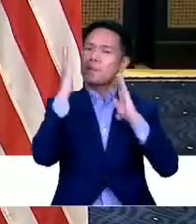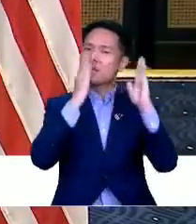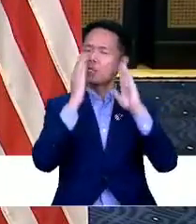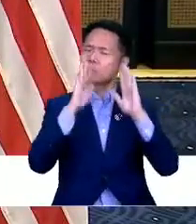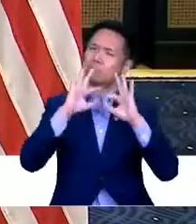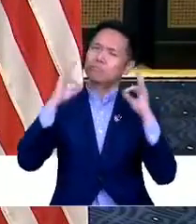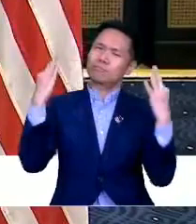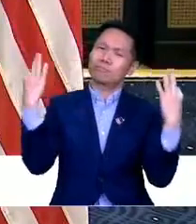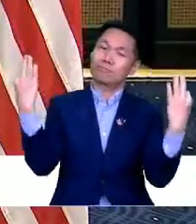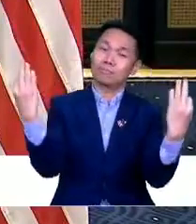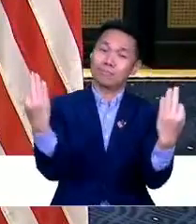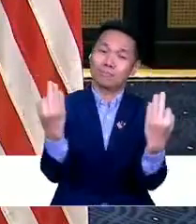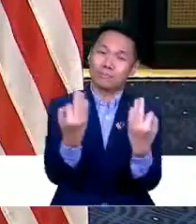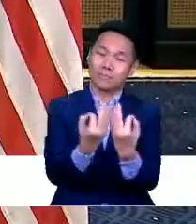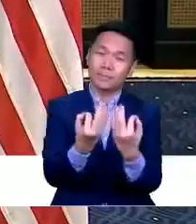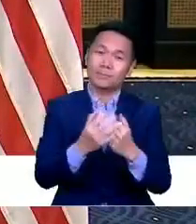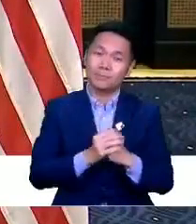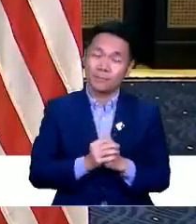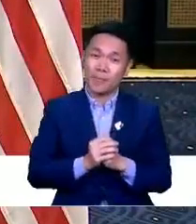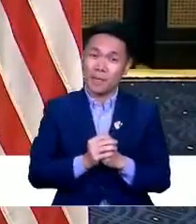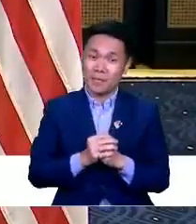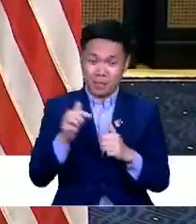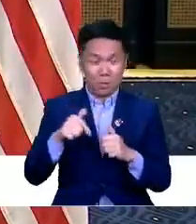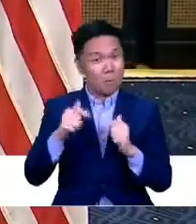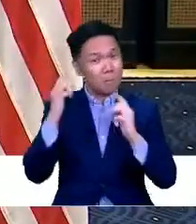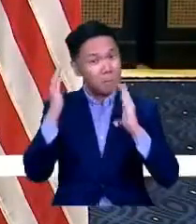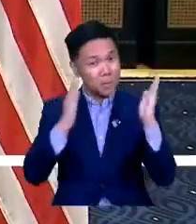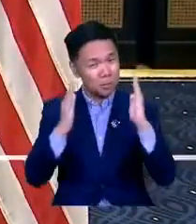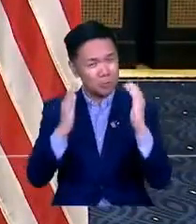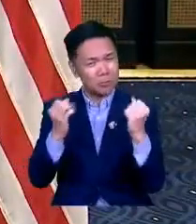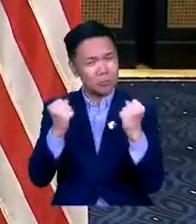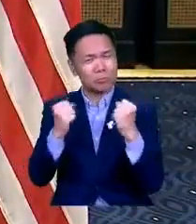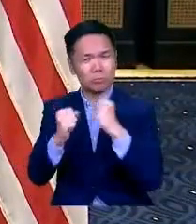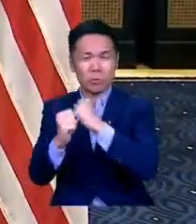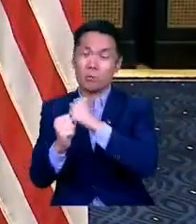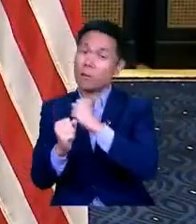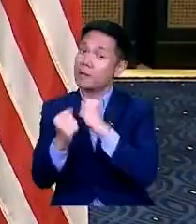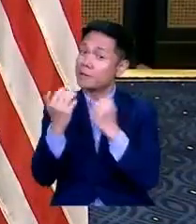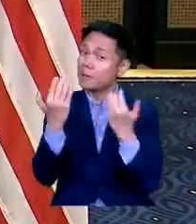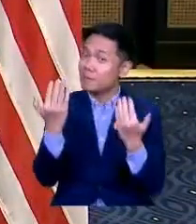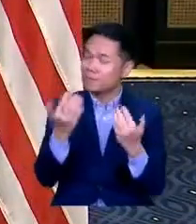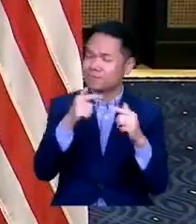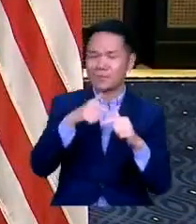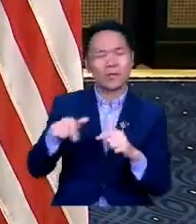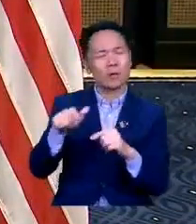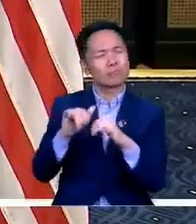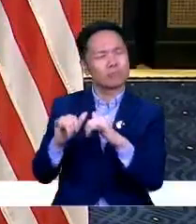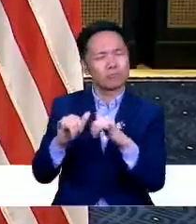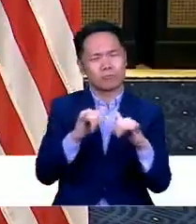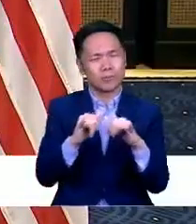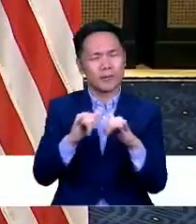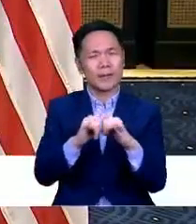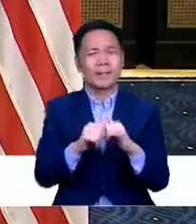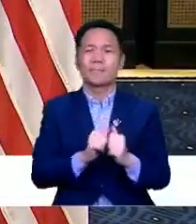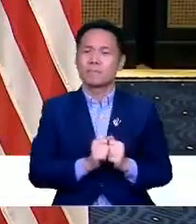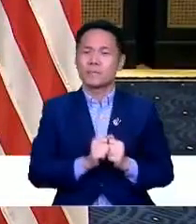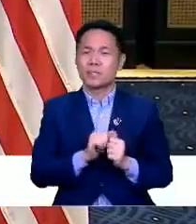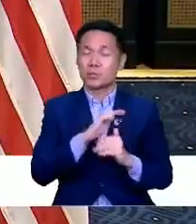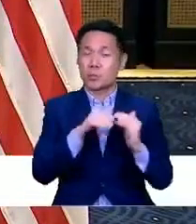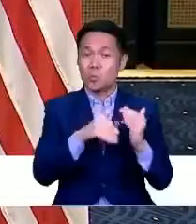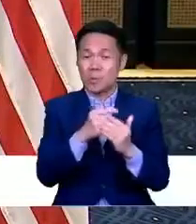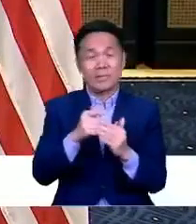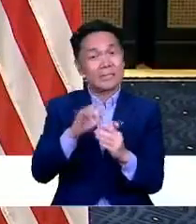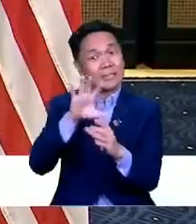diambil karena bagi saya keutuhan negara terikat dengan nilai-nilai didikan sempurna dalam